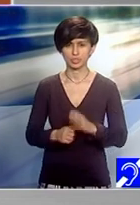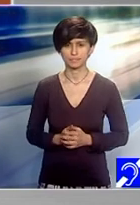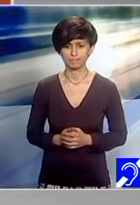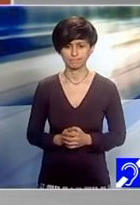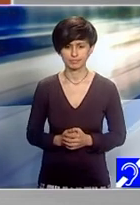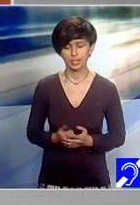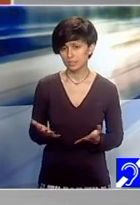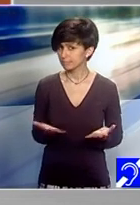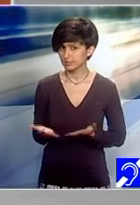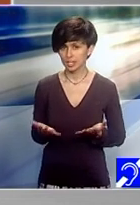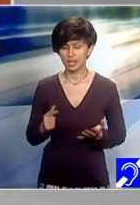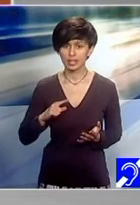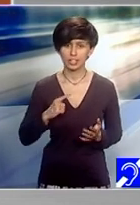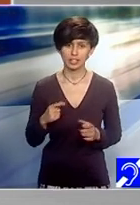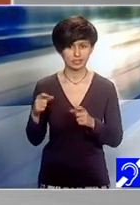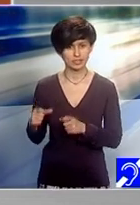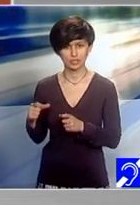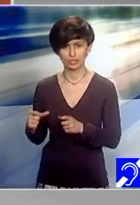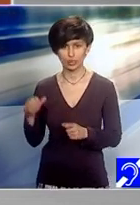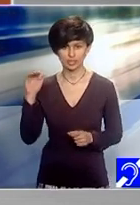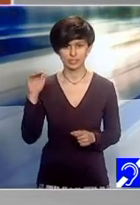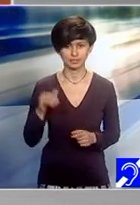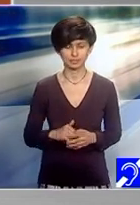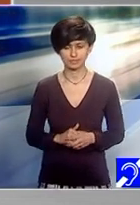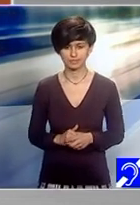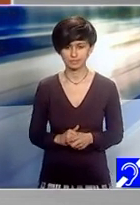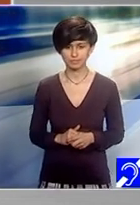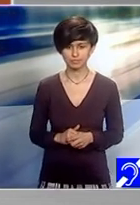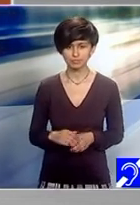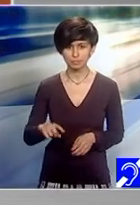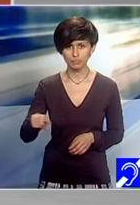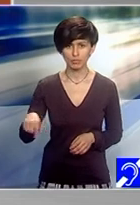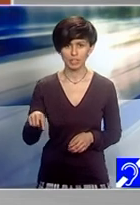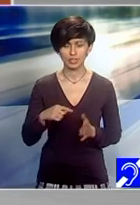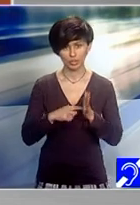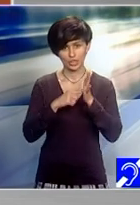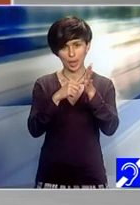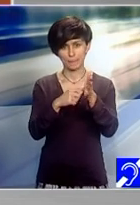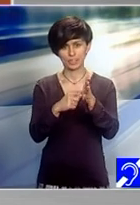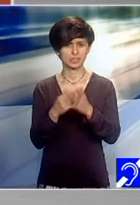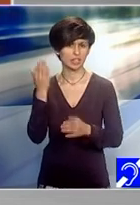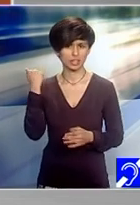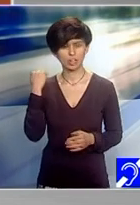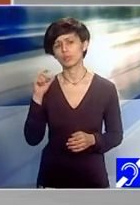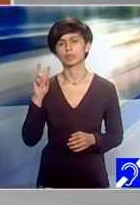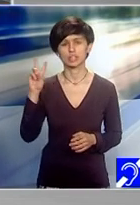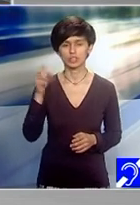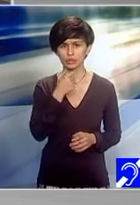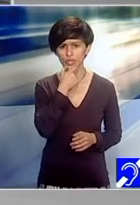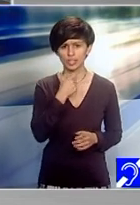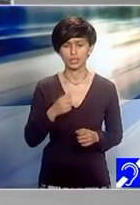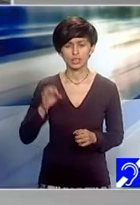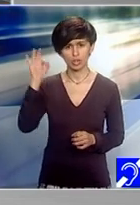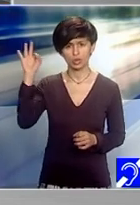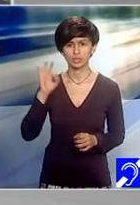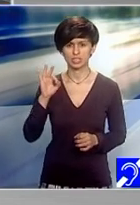este situația? Prezentam în urmă cu 2 ani o statistică sumbră. În România, la